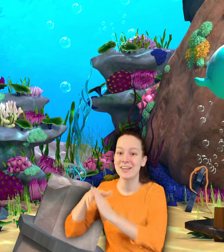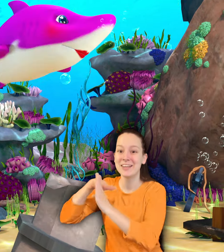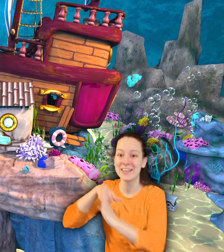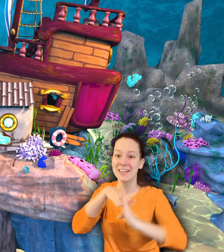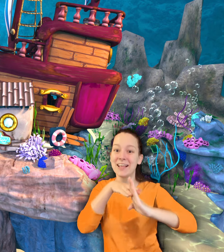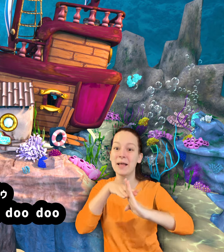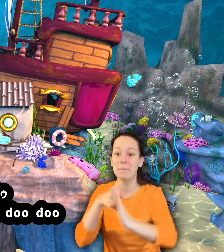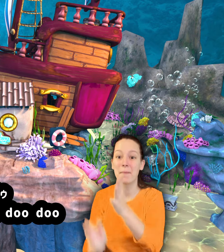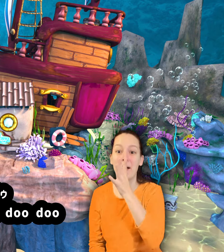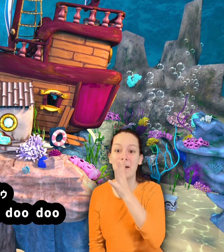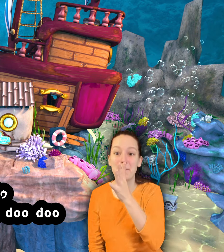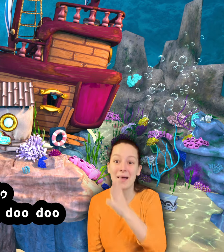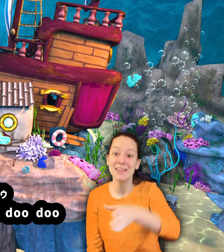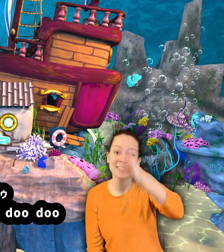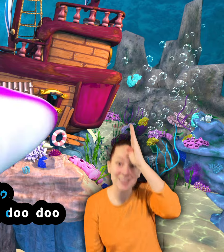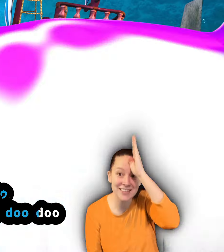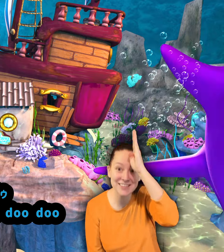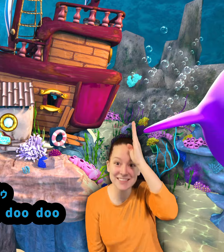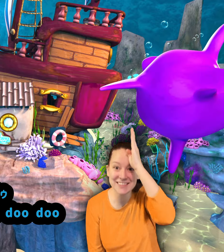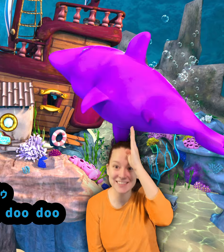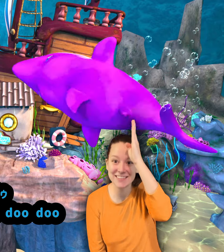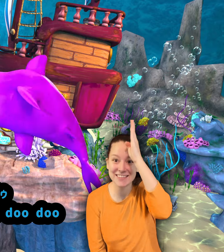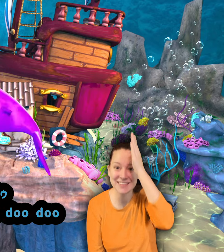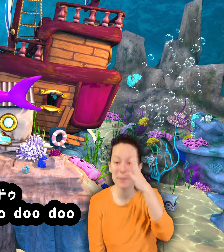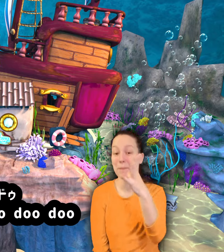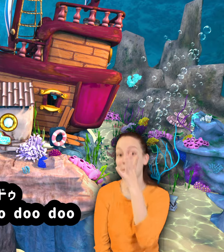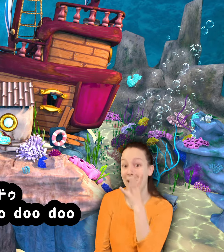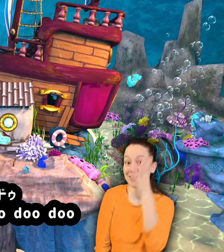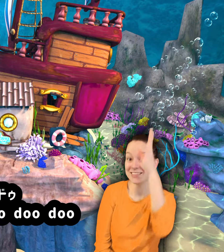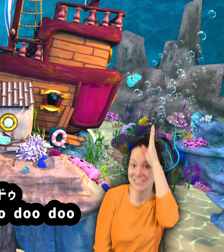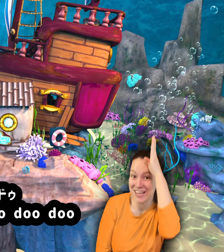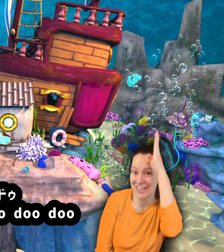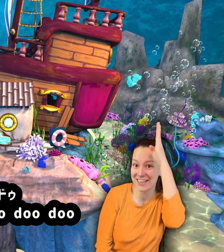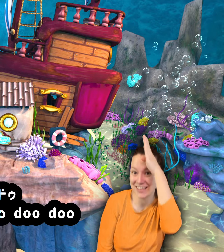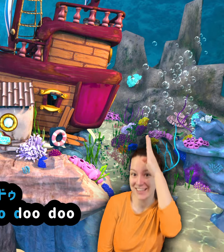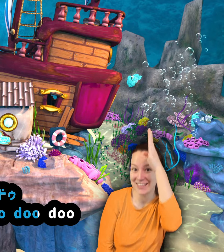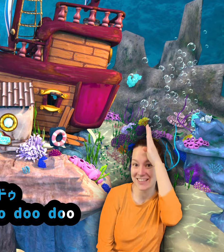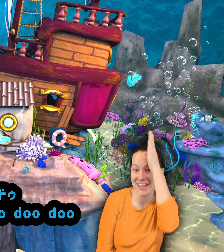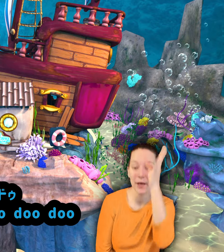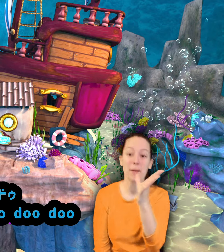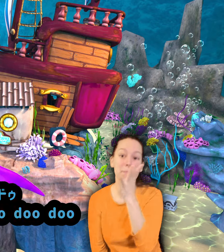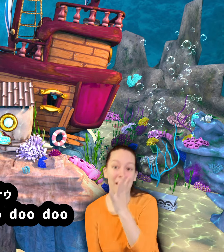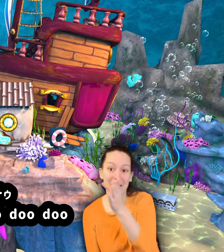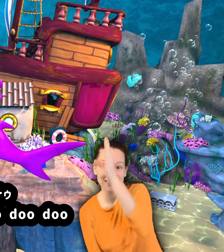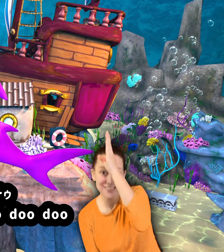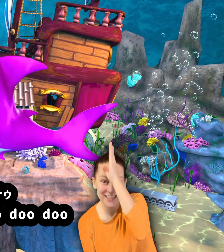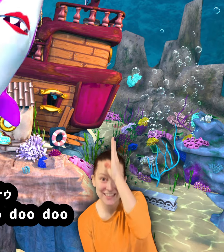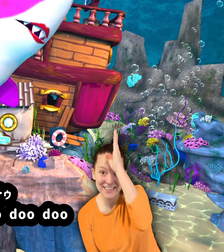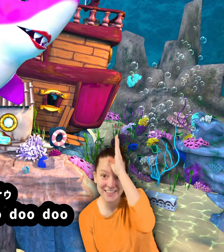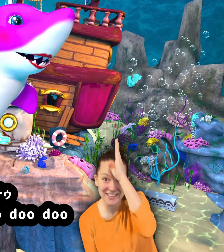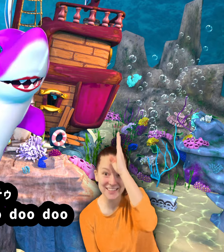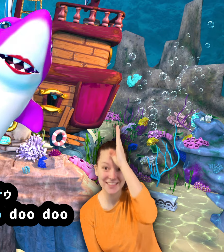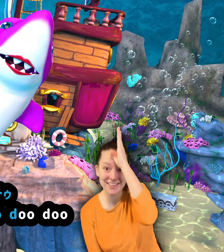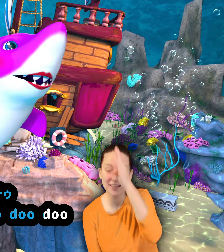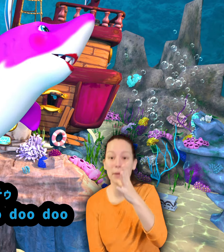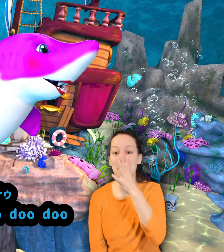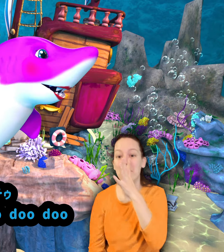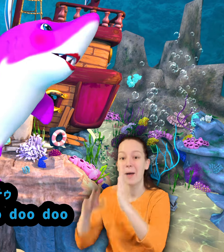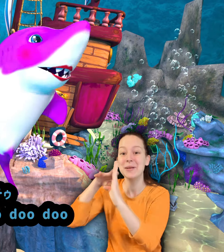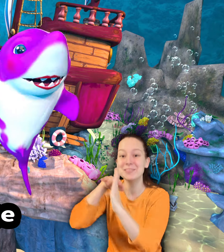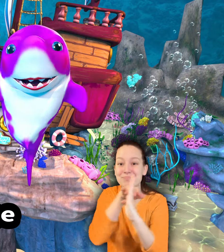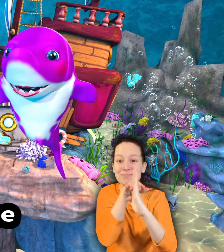ザメママザメママザメママ